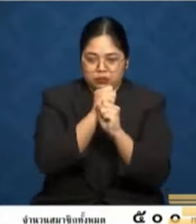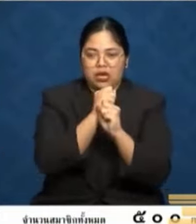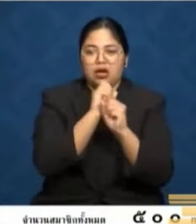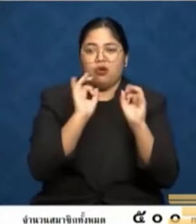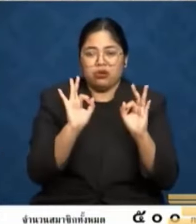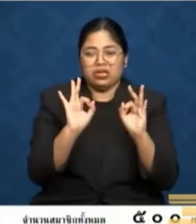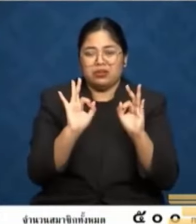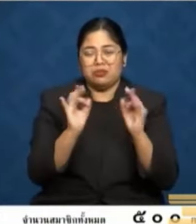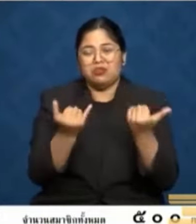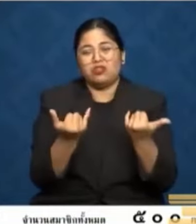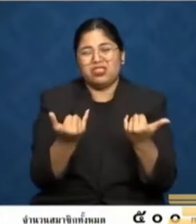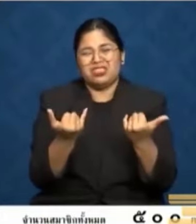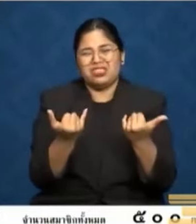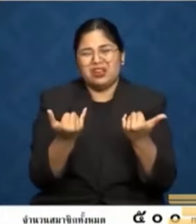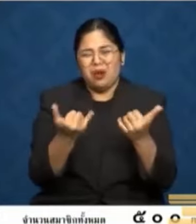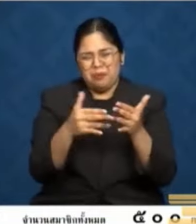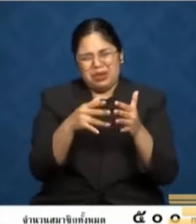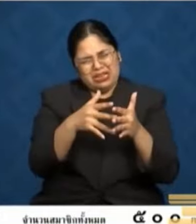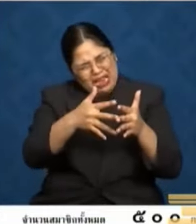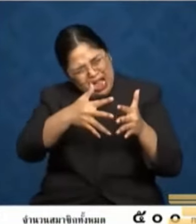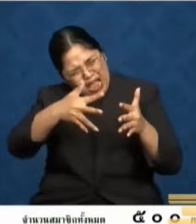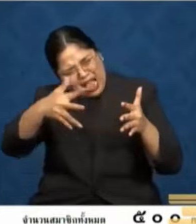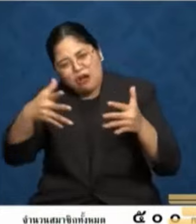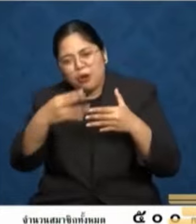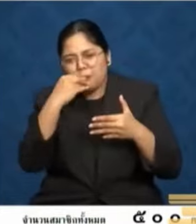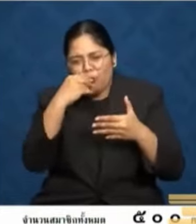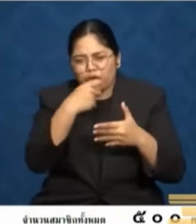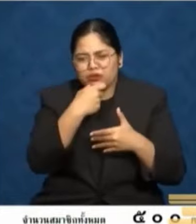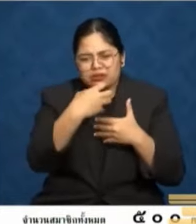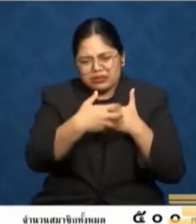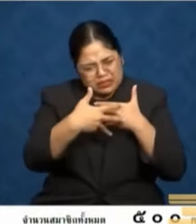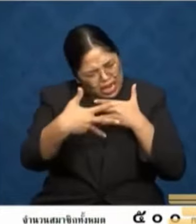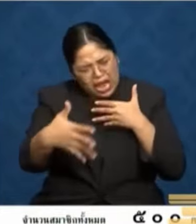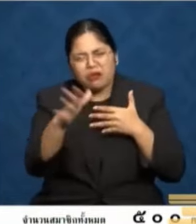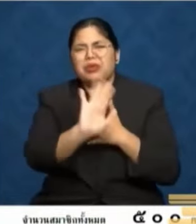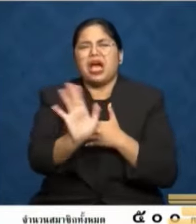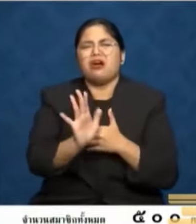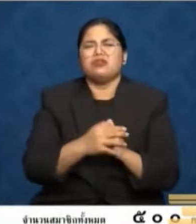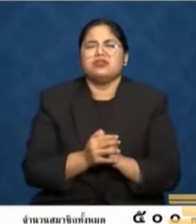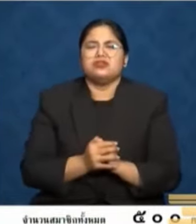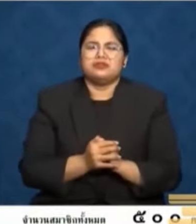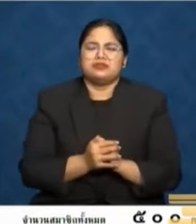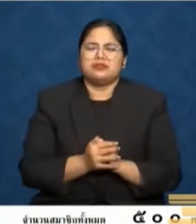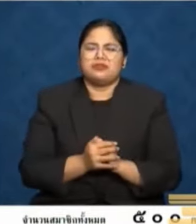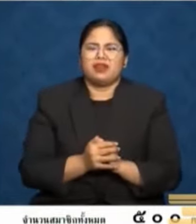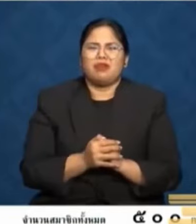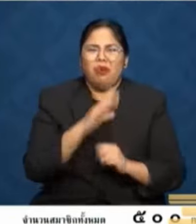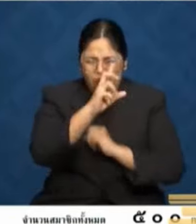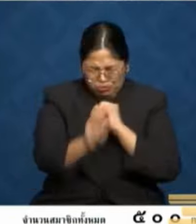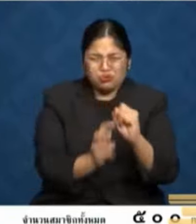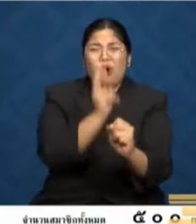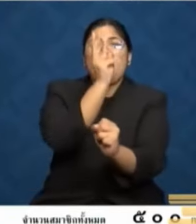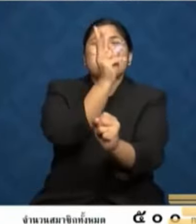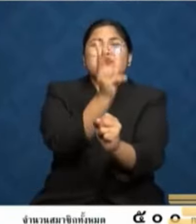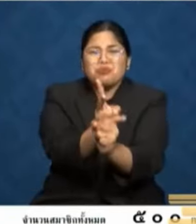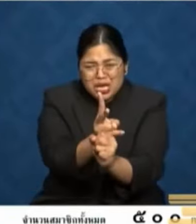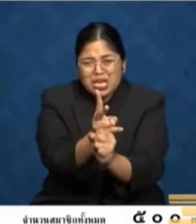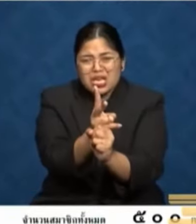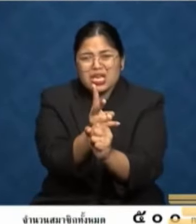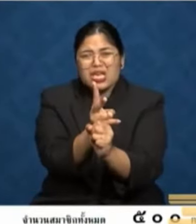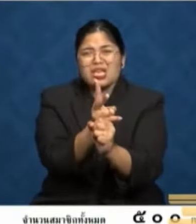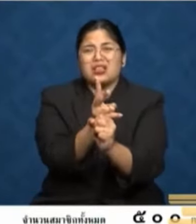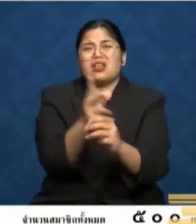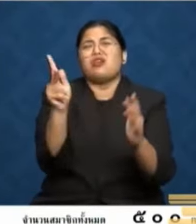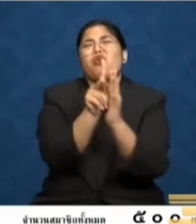เพราะว่าสรุปเพราะว่ามันยาวไปนะครับไม่ก็คือความหอยากจะให้ให้ได้เห็นว่ามัน 2ปีถึงได้